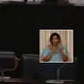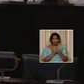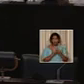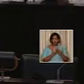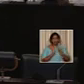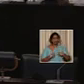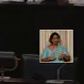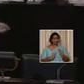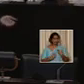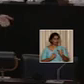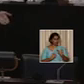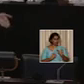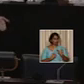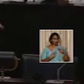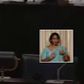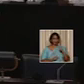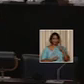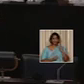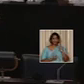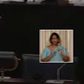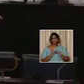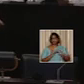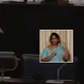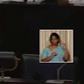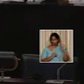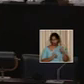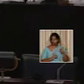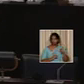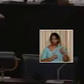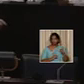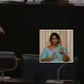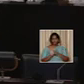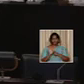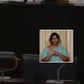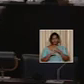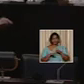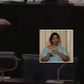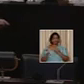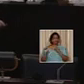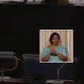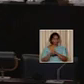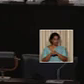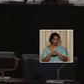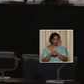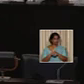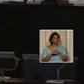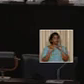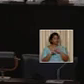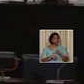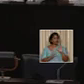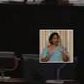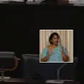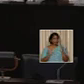අහිමි වෙනවා දැන් මේ වර 120න් උඩ තමයි යටාල 30 දරුවනොත් ඇතුළත් කරන්න කටයුතු කරන්නේ. එතකොට